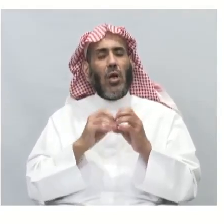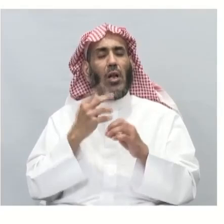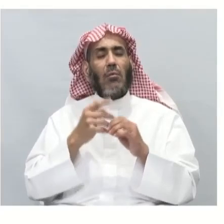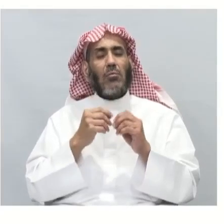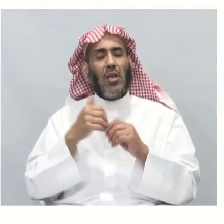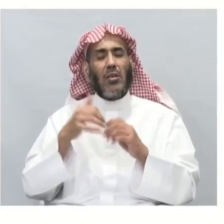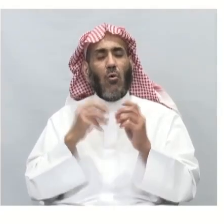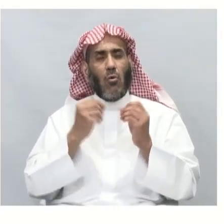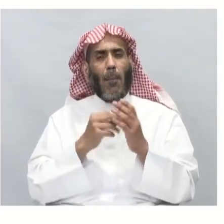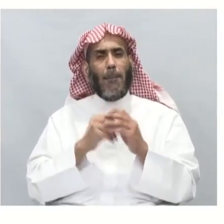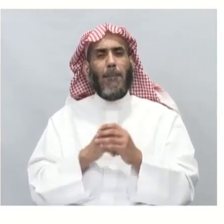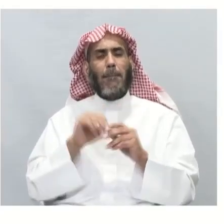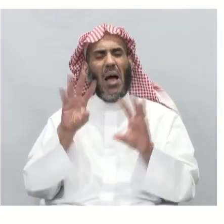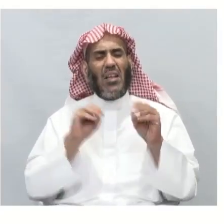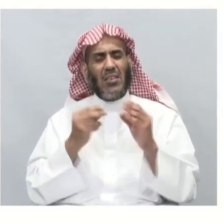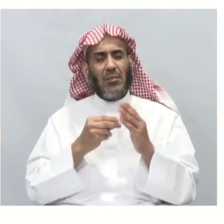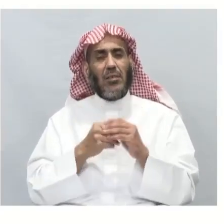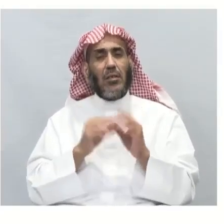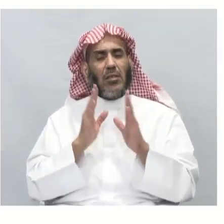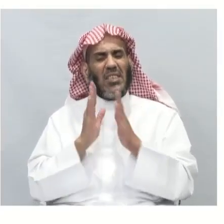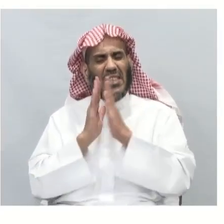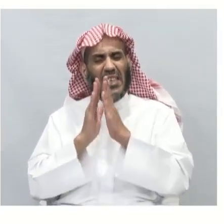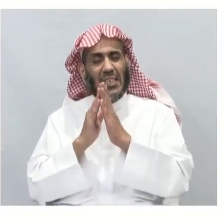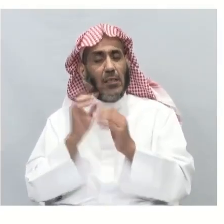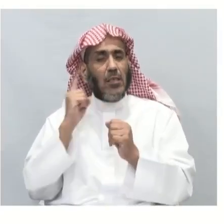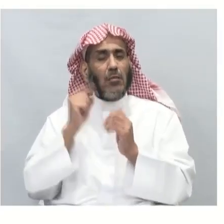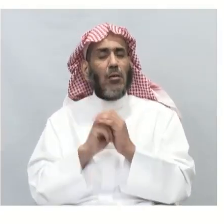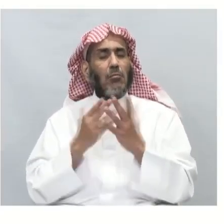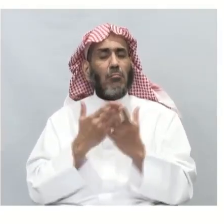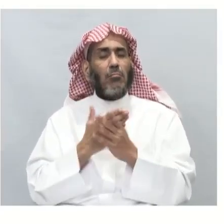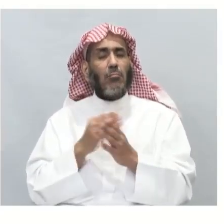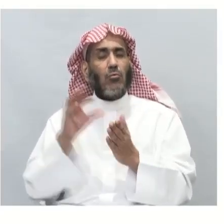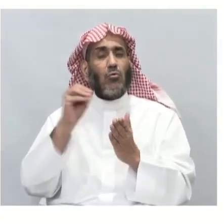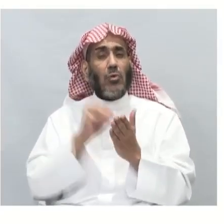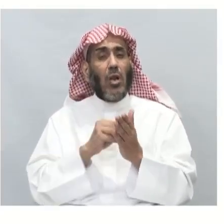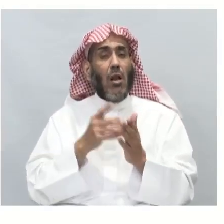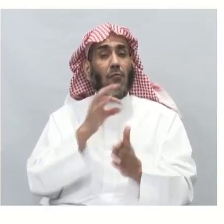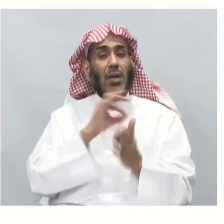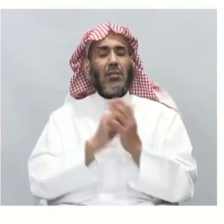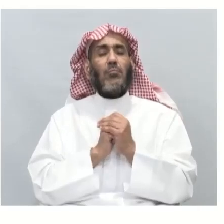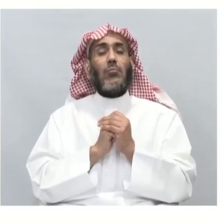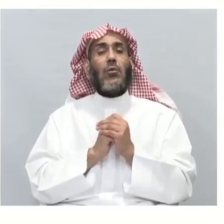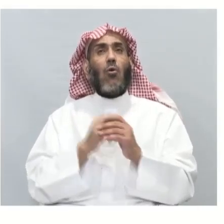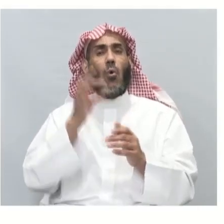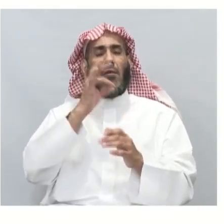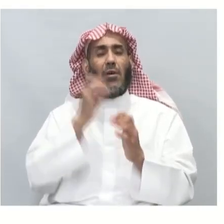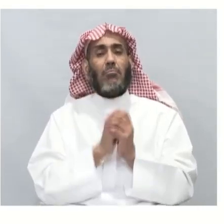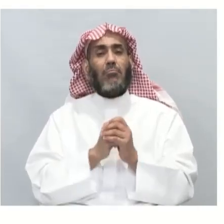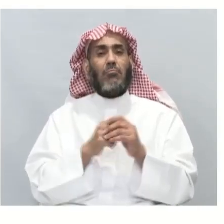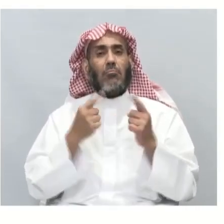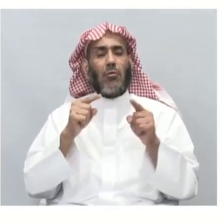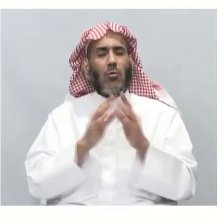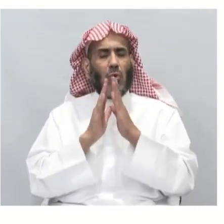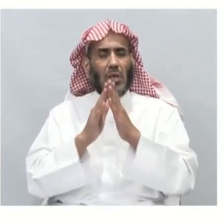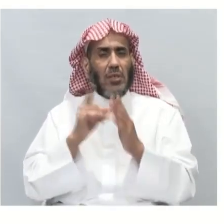الاشياء التي نحتاج فيها الى تركيز الاستماع ليش للحصول على الفائده والفهم وهل نحن لا